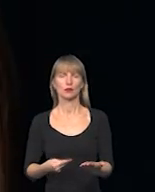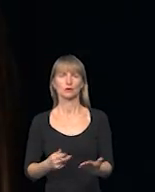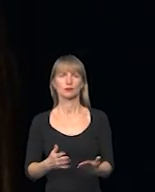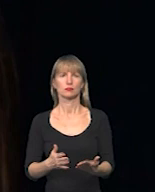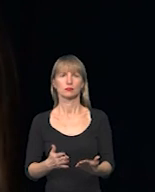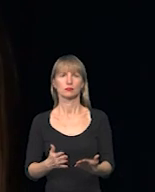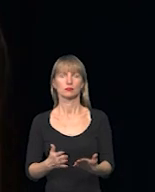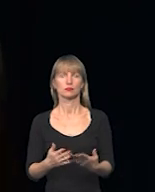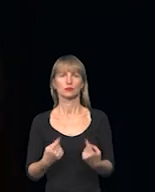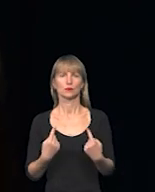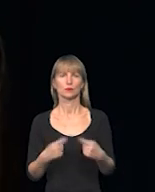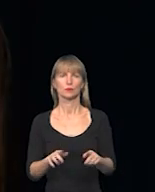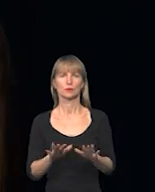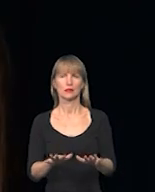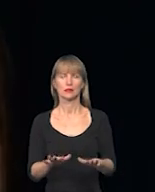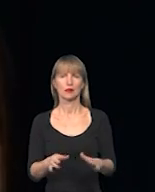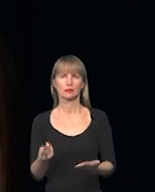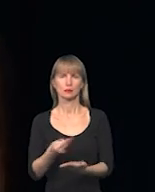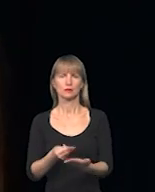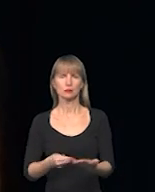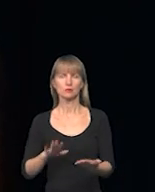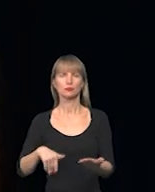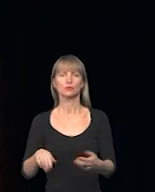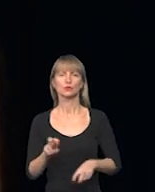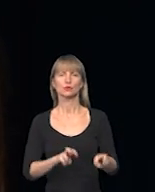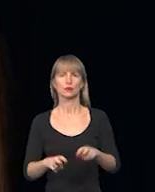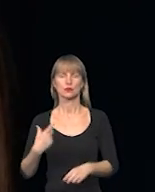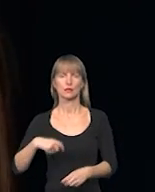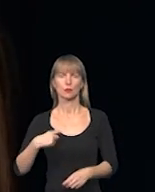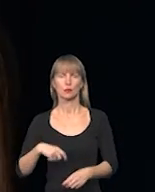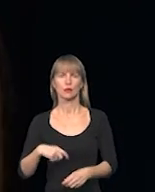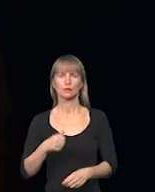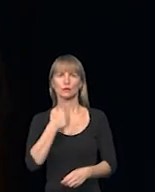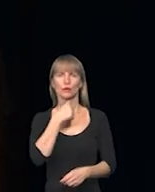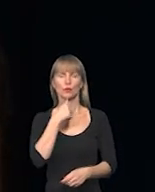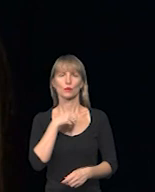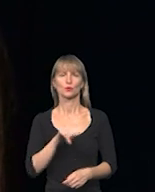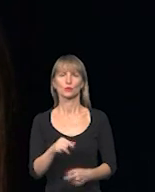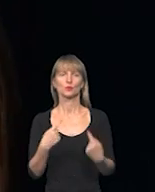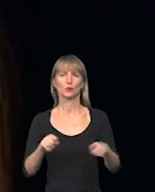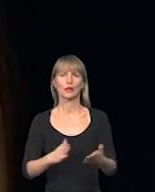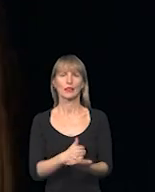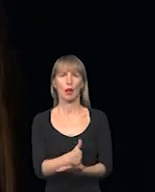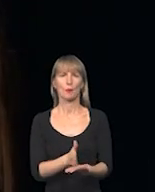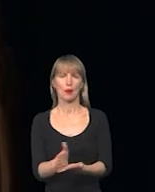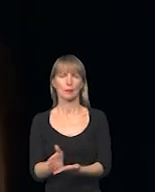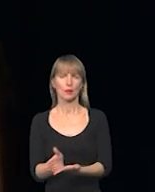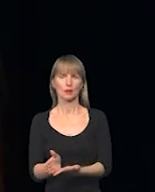на холстах, потім ти шукаєш себе, пробуєш у інших напрямках.